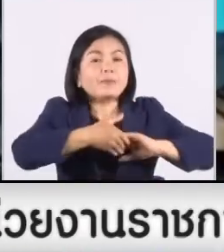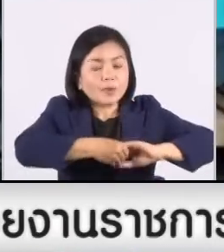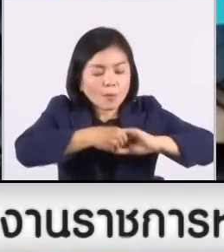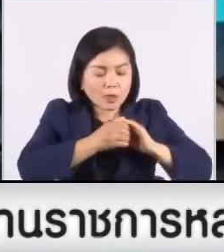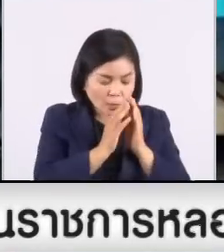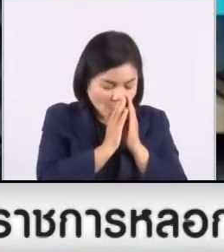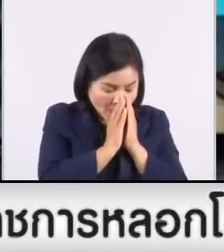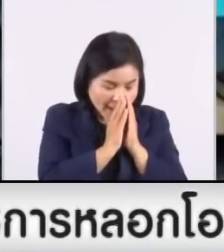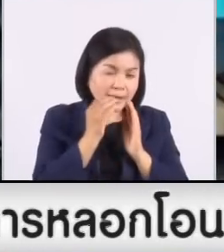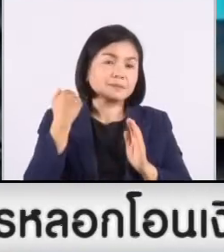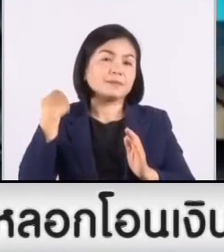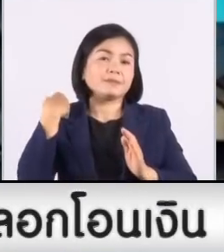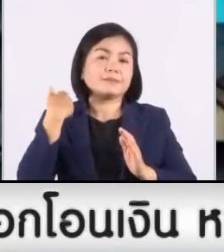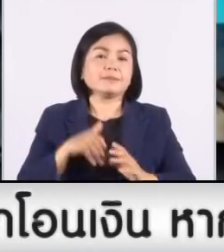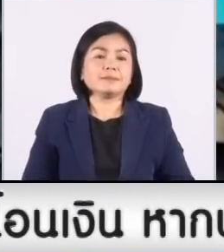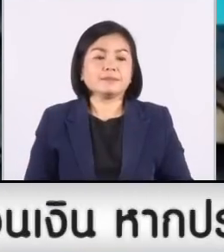ไหว้กัน